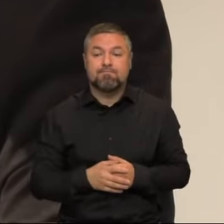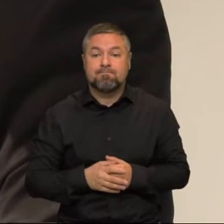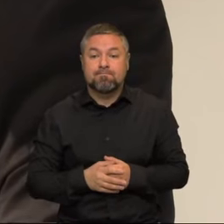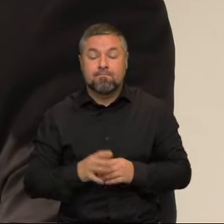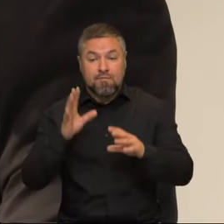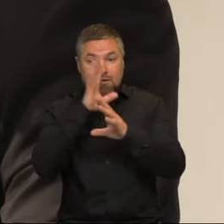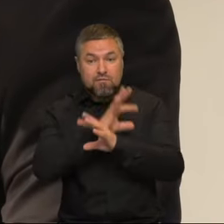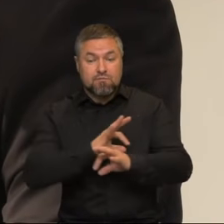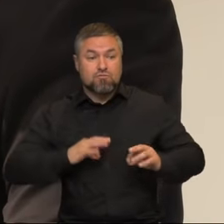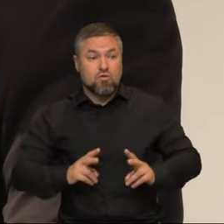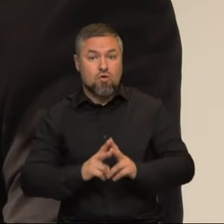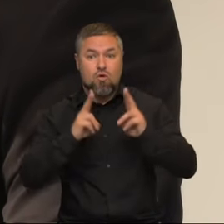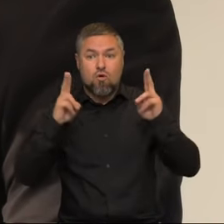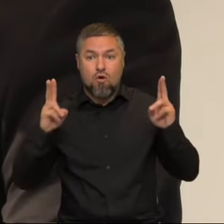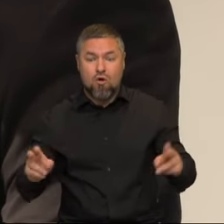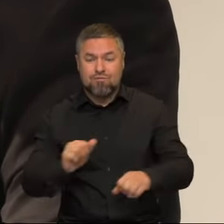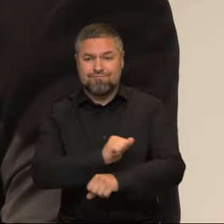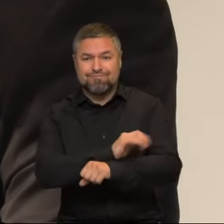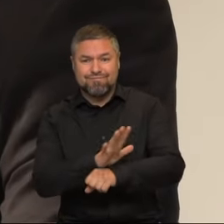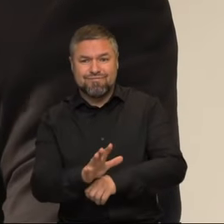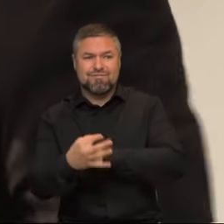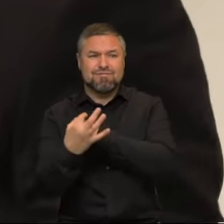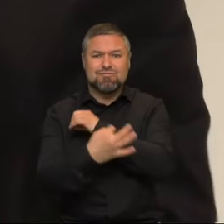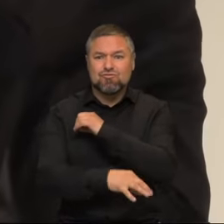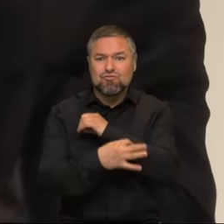Szanowni państwo, po trudnym okresie pandemii